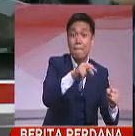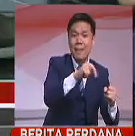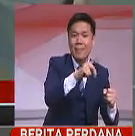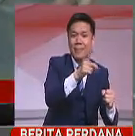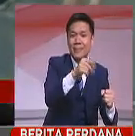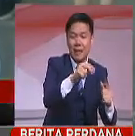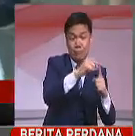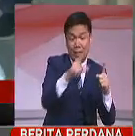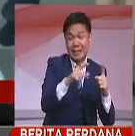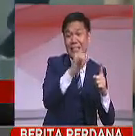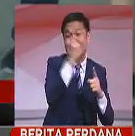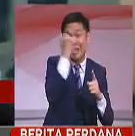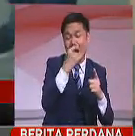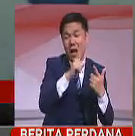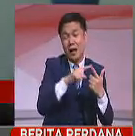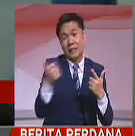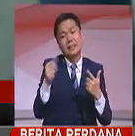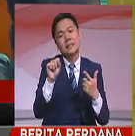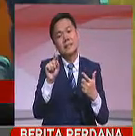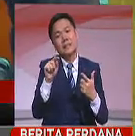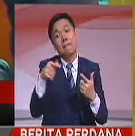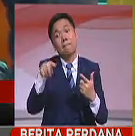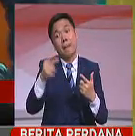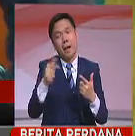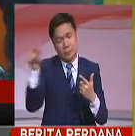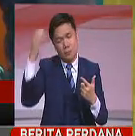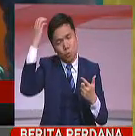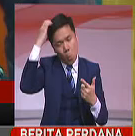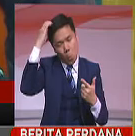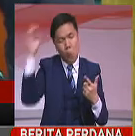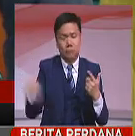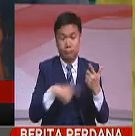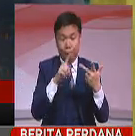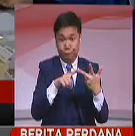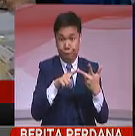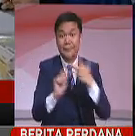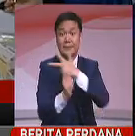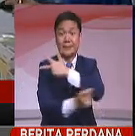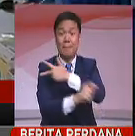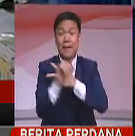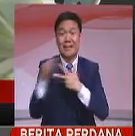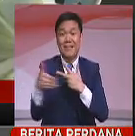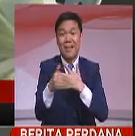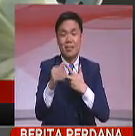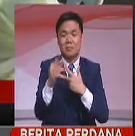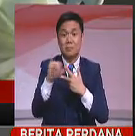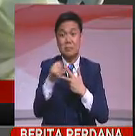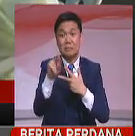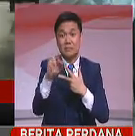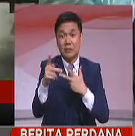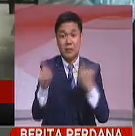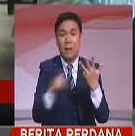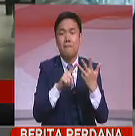dan DTI Sepang 2 melibatkan kluster di Selangor. Manakala kluster Taman Ikan Jinak dan kluster